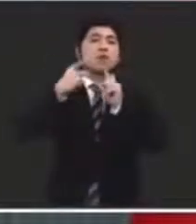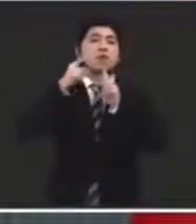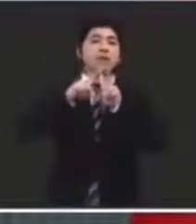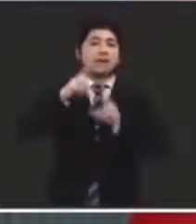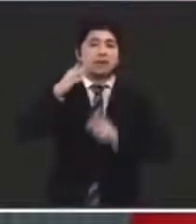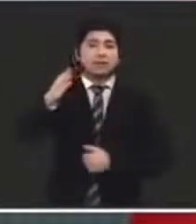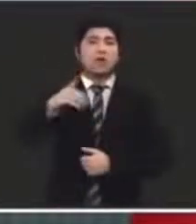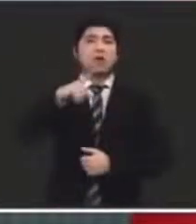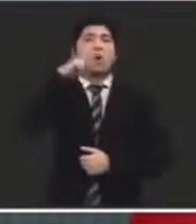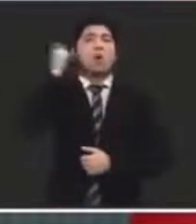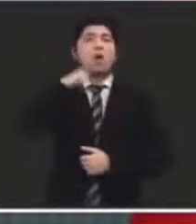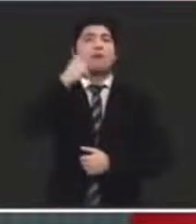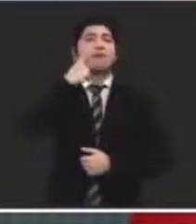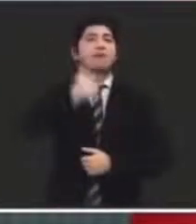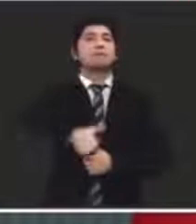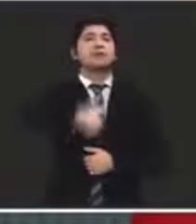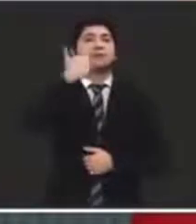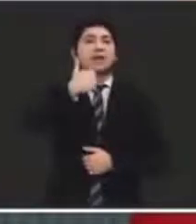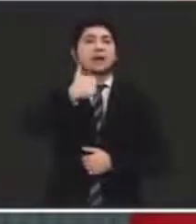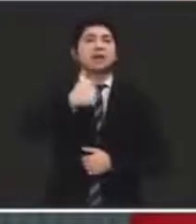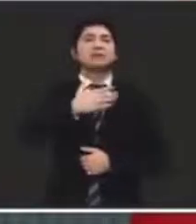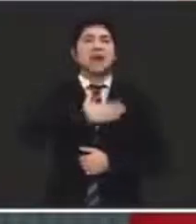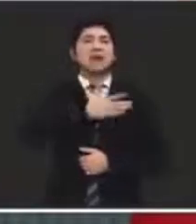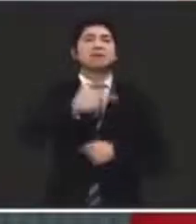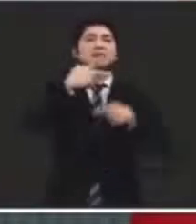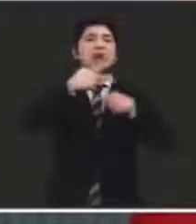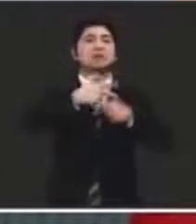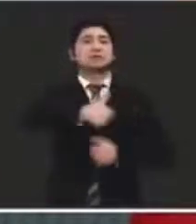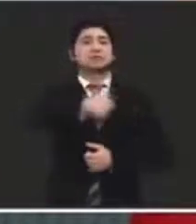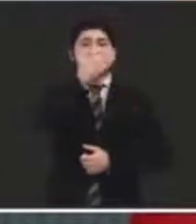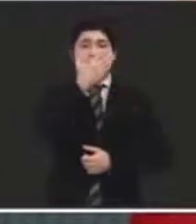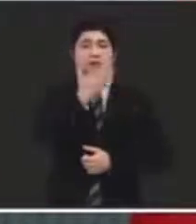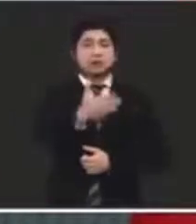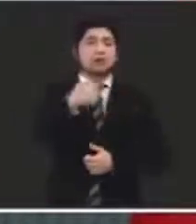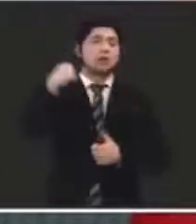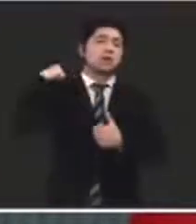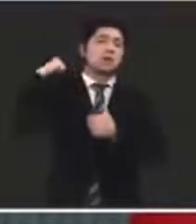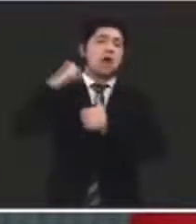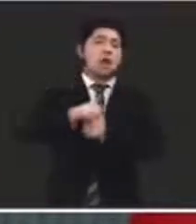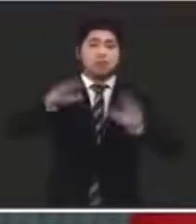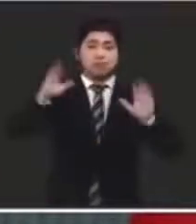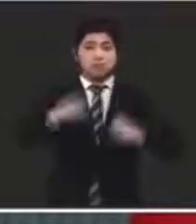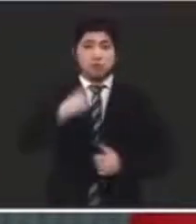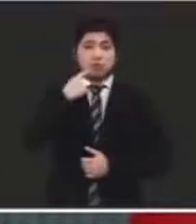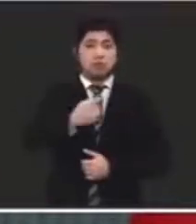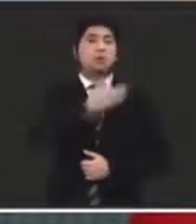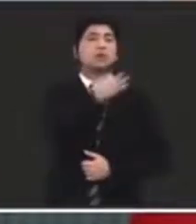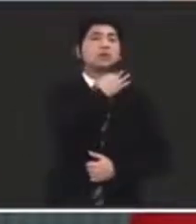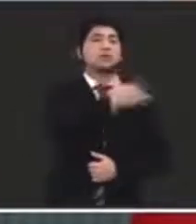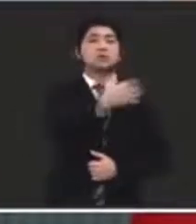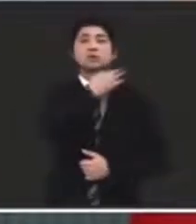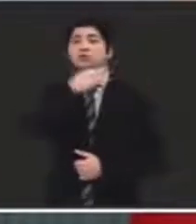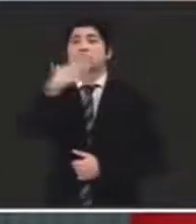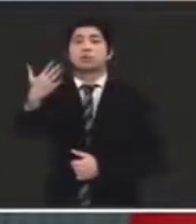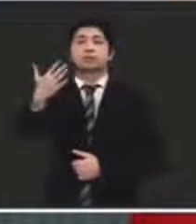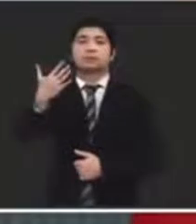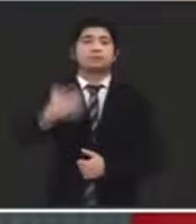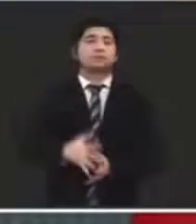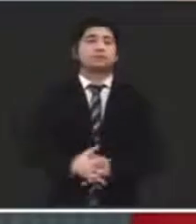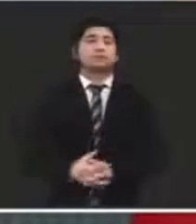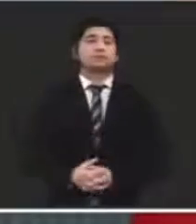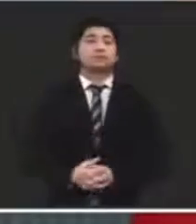ve Ukrayna Devlet Başkanı sayın bir kez daha buradan teşekkür ediyorum